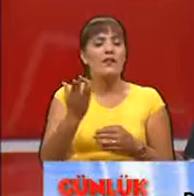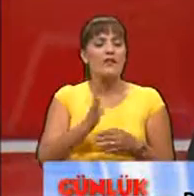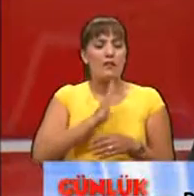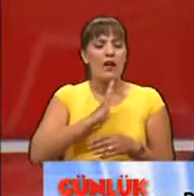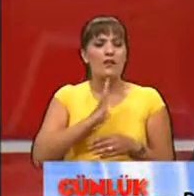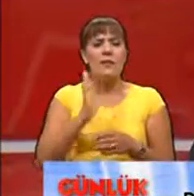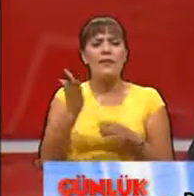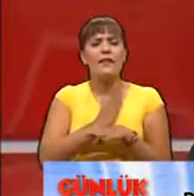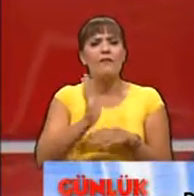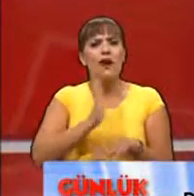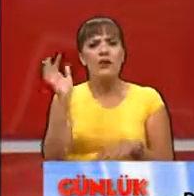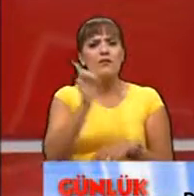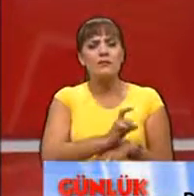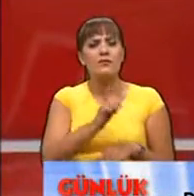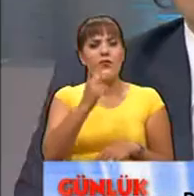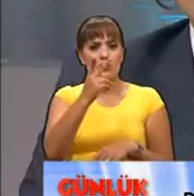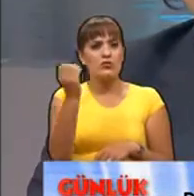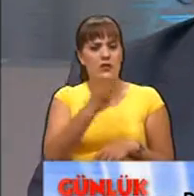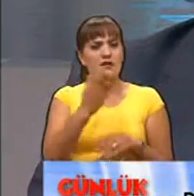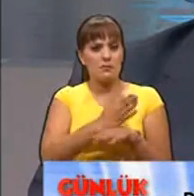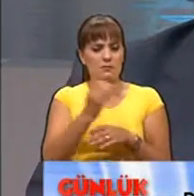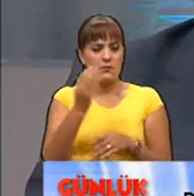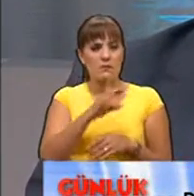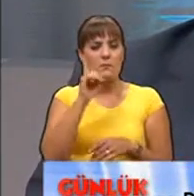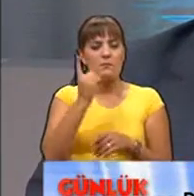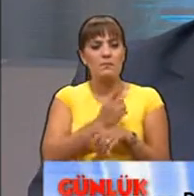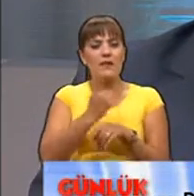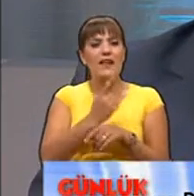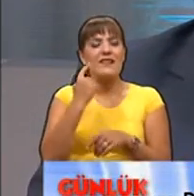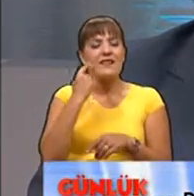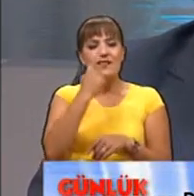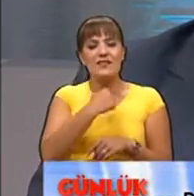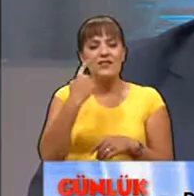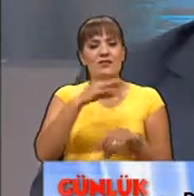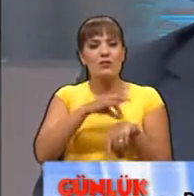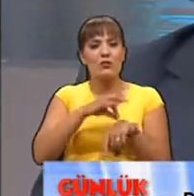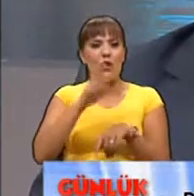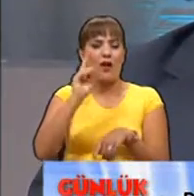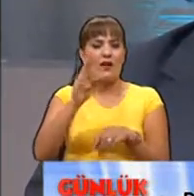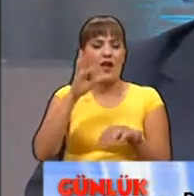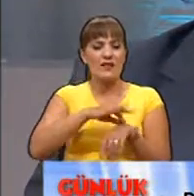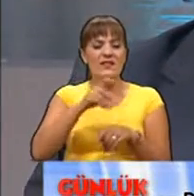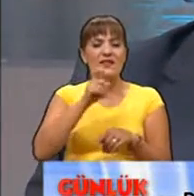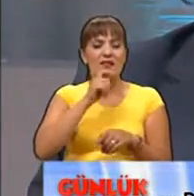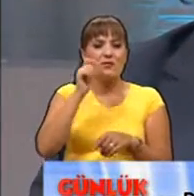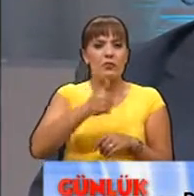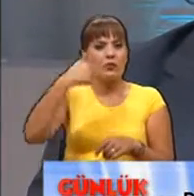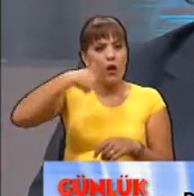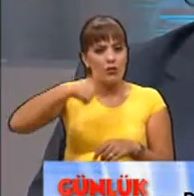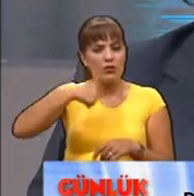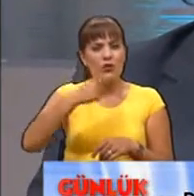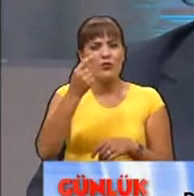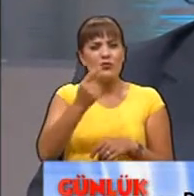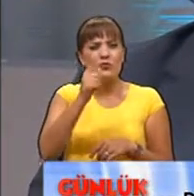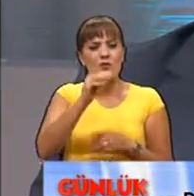hızlıca geçelim mi? Neden çok var? Çok büyük sebepler. 3 tane şey sayabiliriz. Bir kere dental sebepler, yani diş hekimini ilgilendiren sebepleri var. Yanlış yapılmış dolgular.